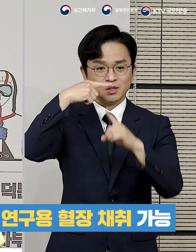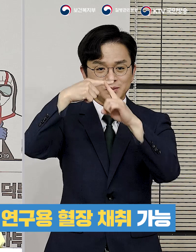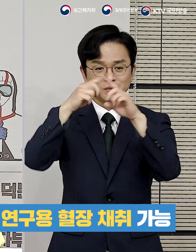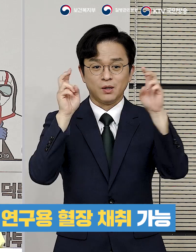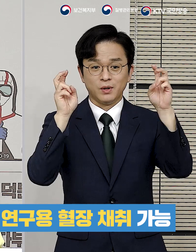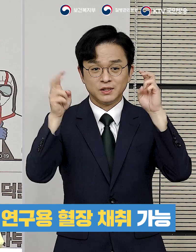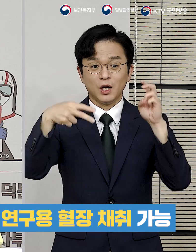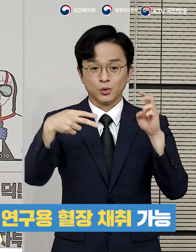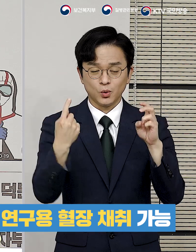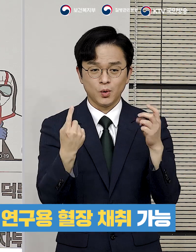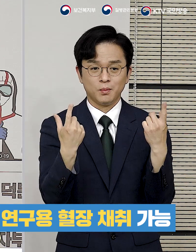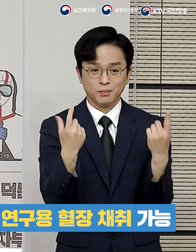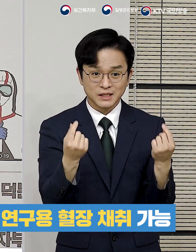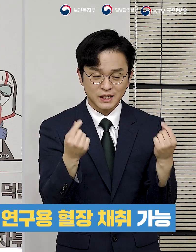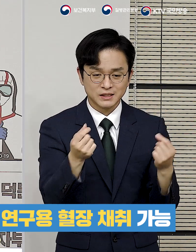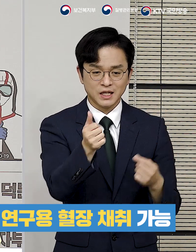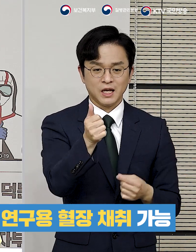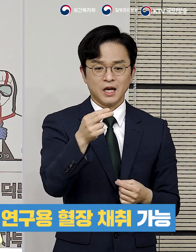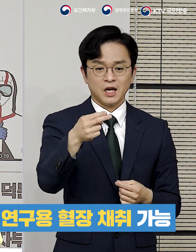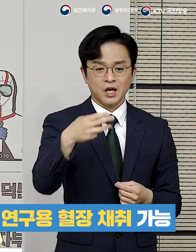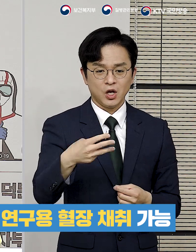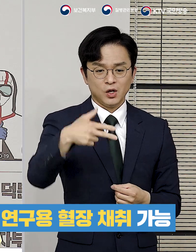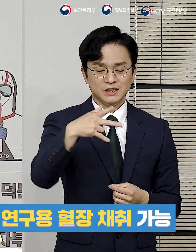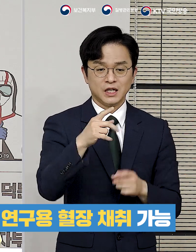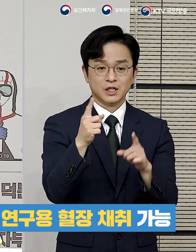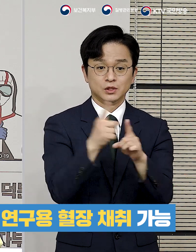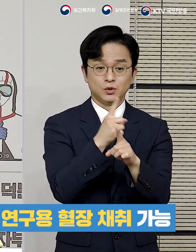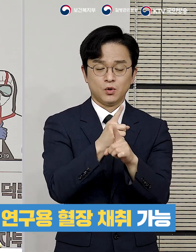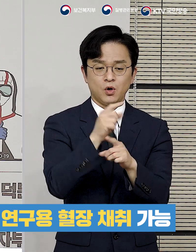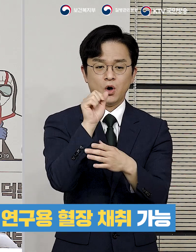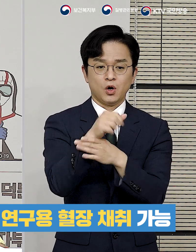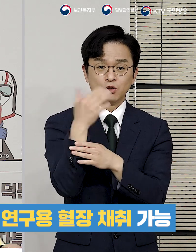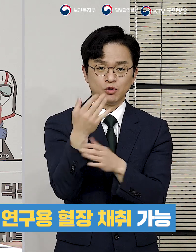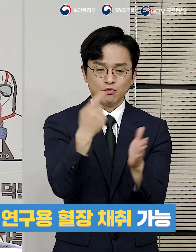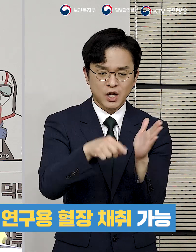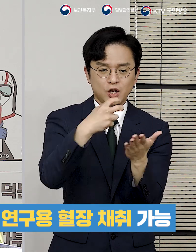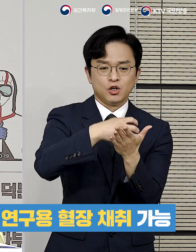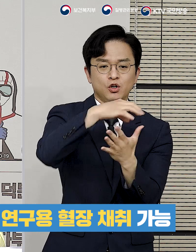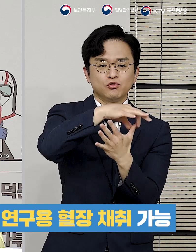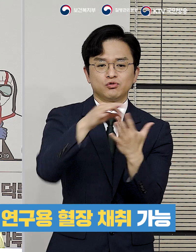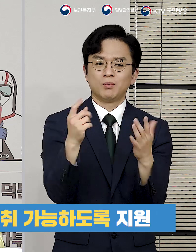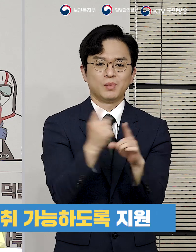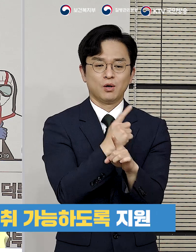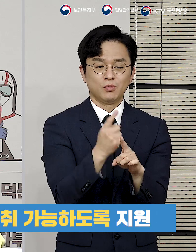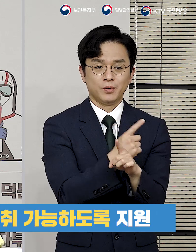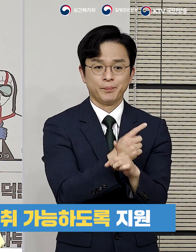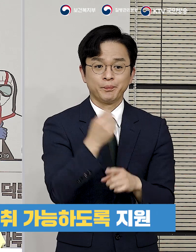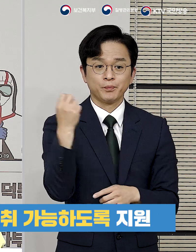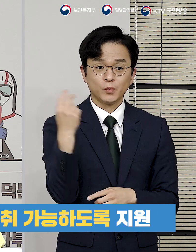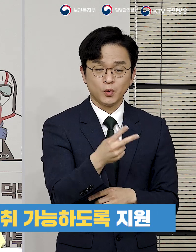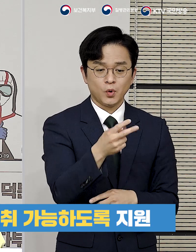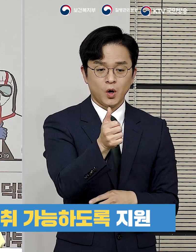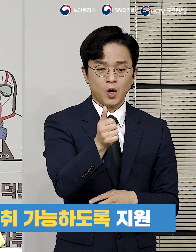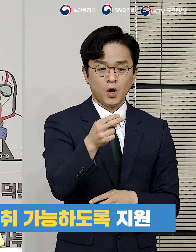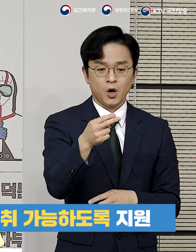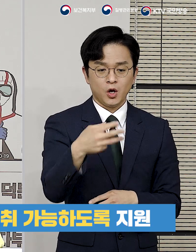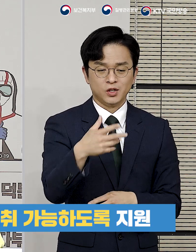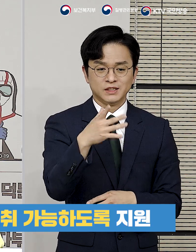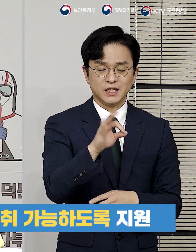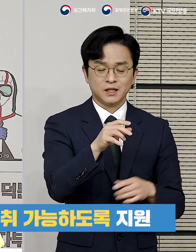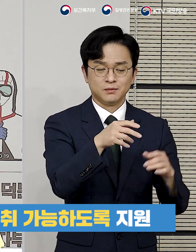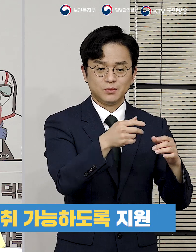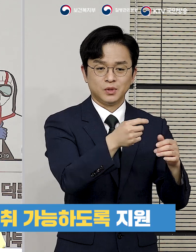대한적십자사에서도 연구용 혈장 채취가 가능하도록 조치하였습니다. 또한 혈장 채열 장비가